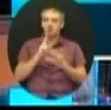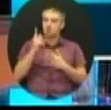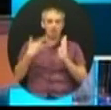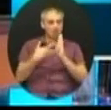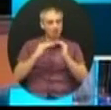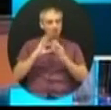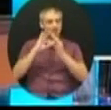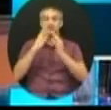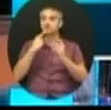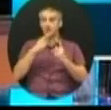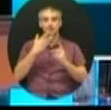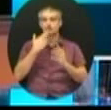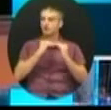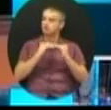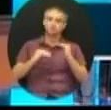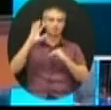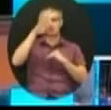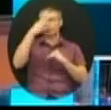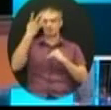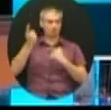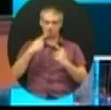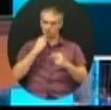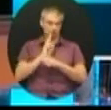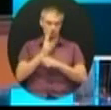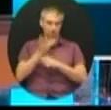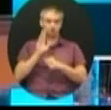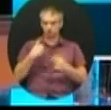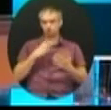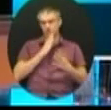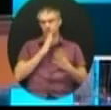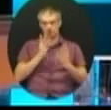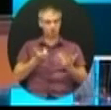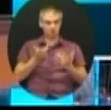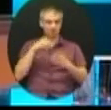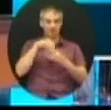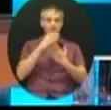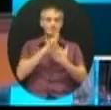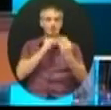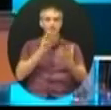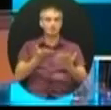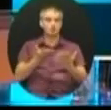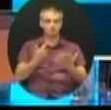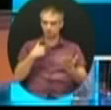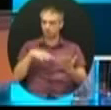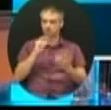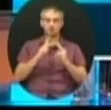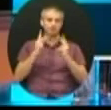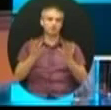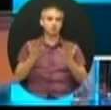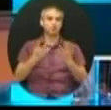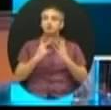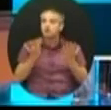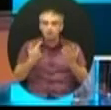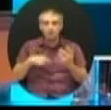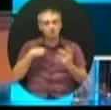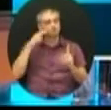מדדי העושר ישראל נמצאת בצמרת הטבלה? בואו לא נשקר את עצמנו, הרי יש לנו כמה בעיות ועל חלק מהם דיברנו. ומצאתי פתרון. הפתרון